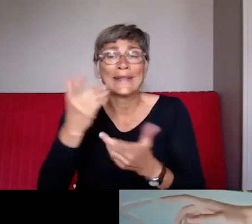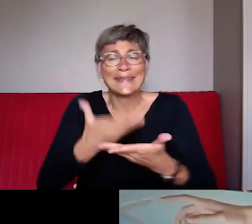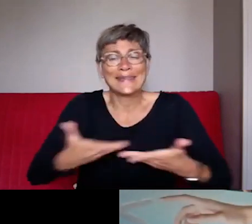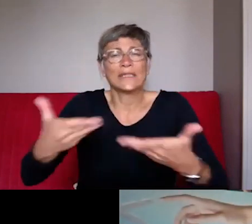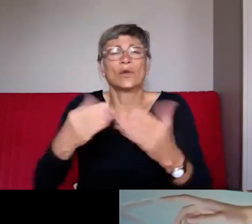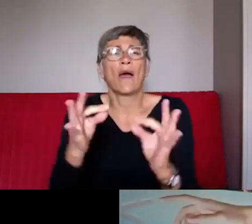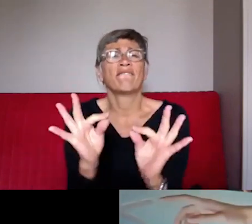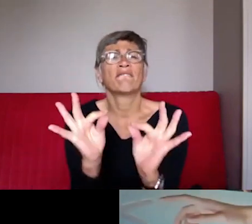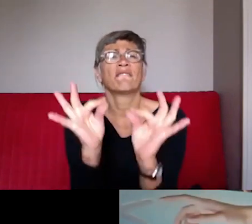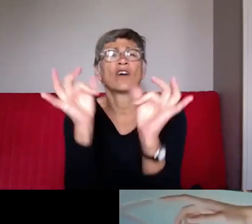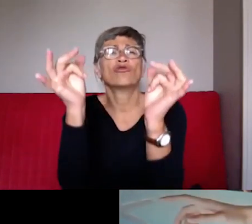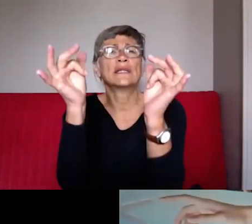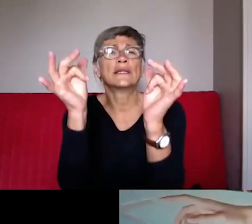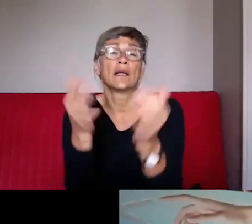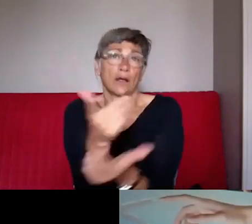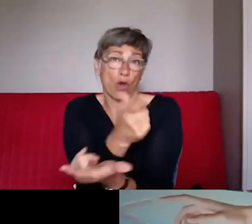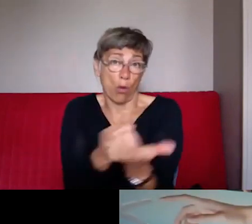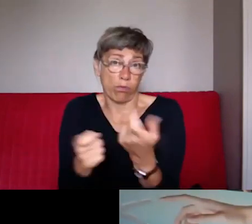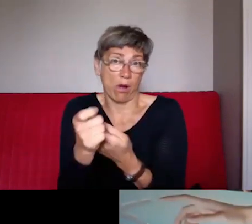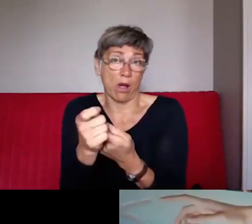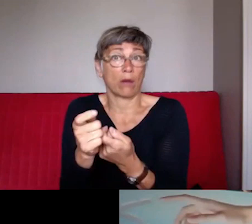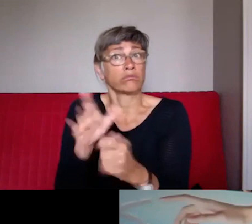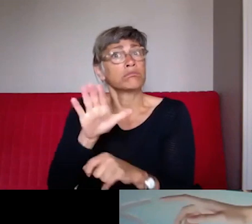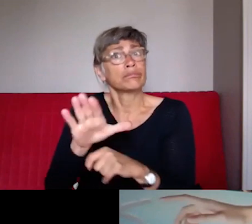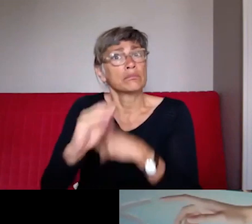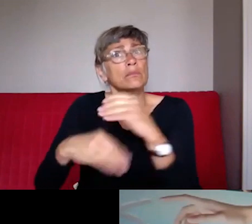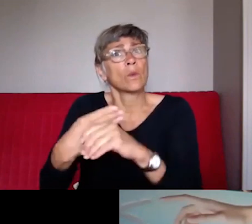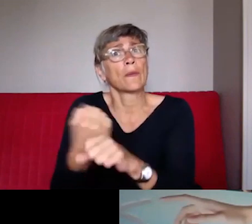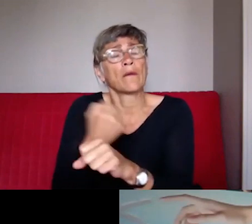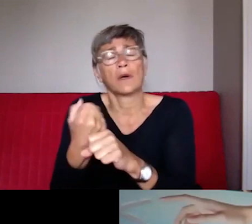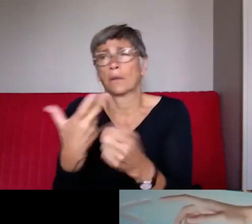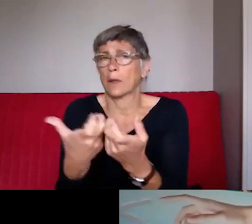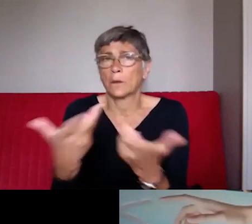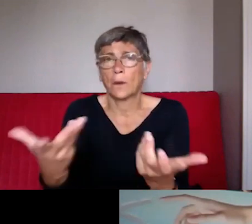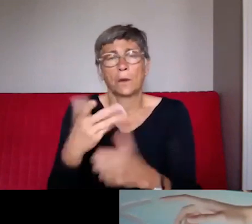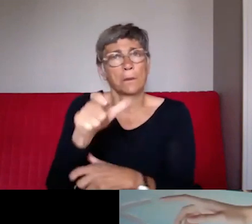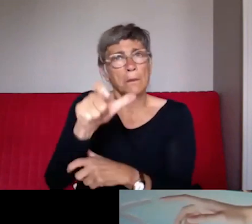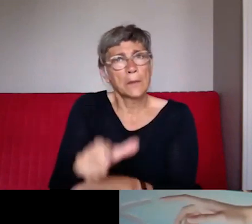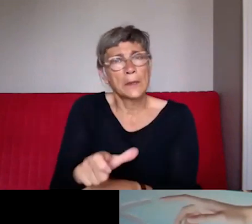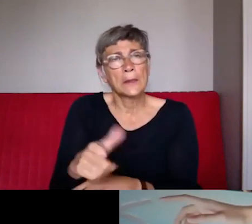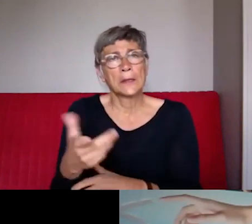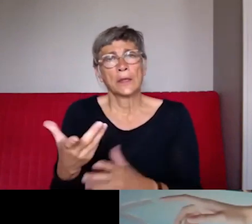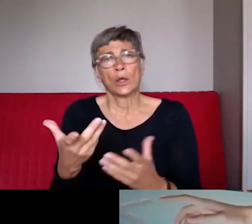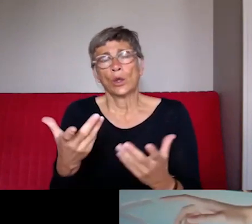de fragilité temporaire. Ça veut dire, par exemple, des personnes qui ont du mal